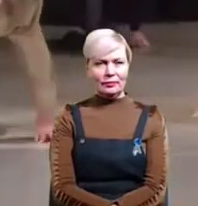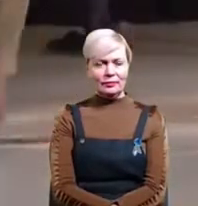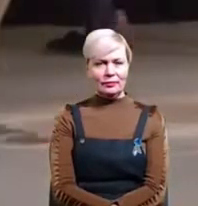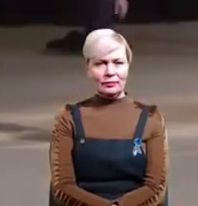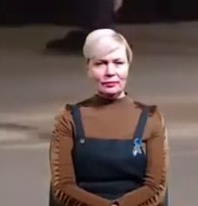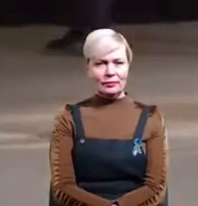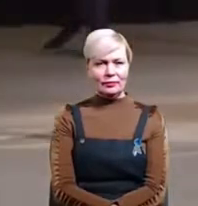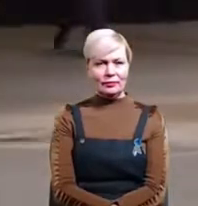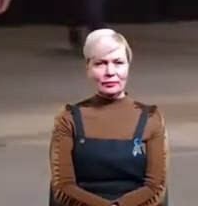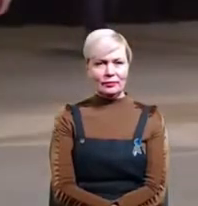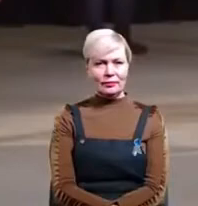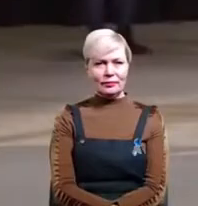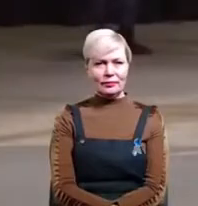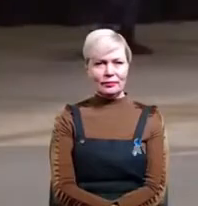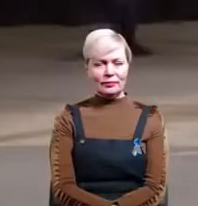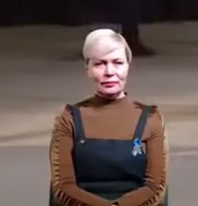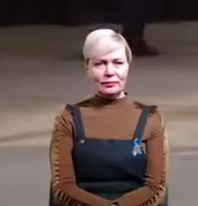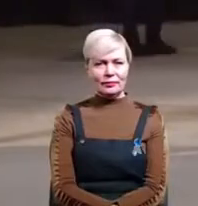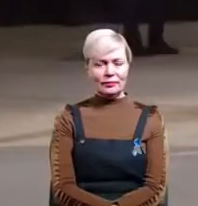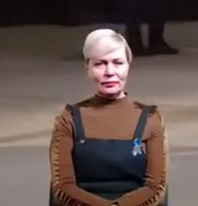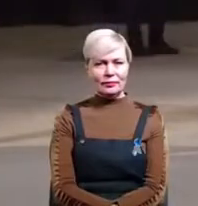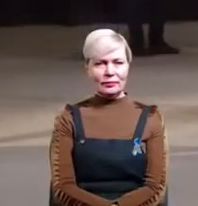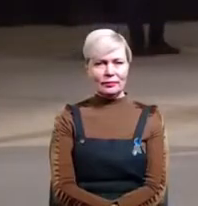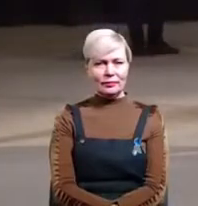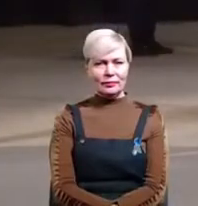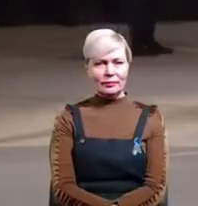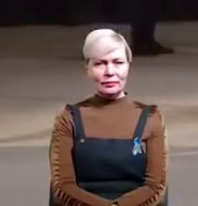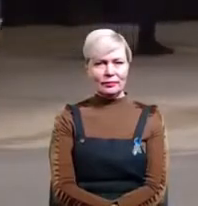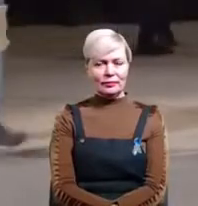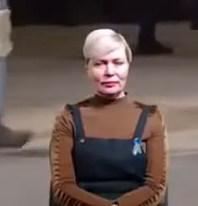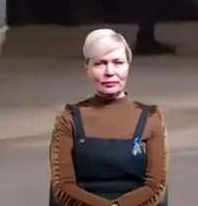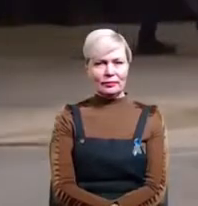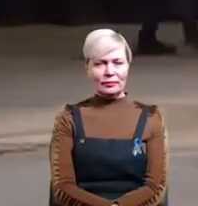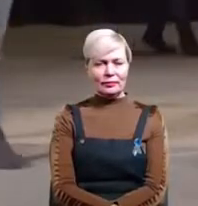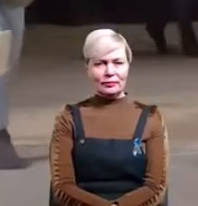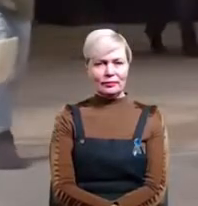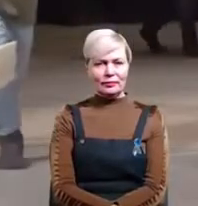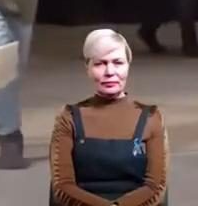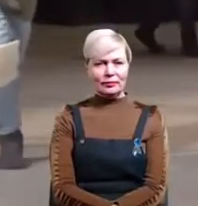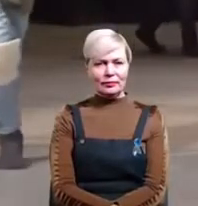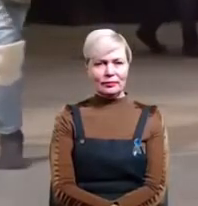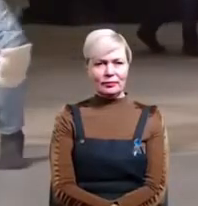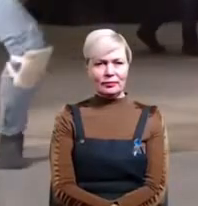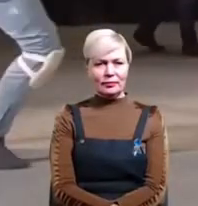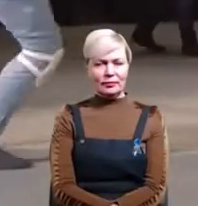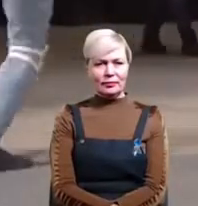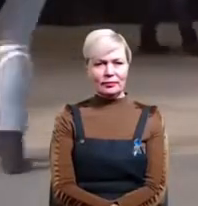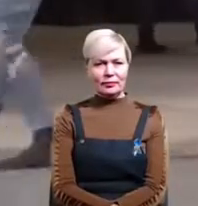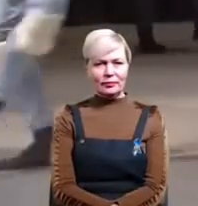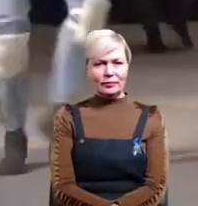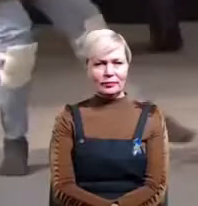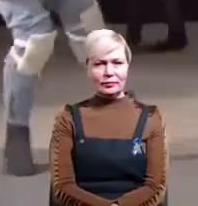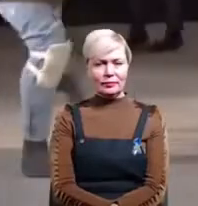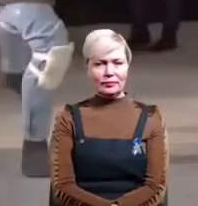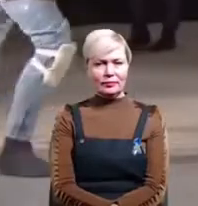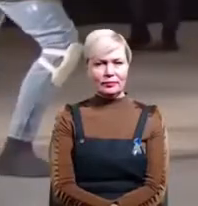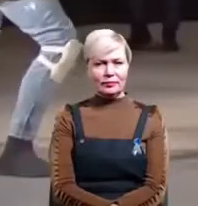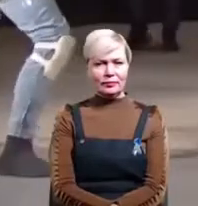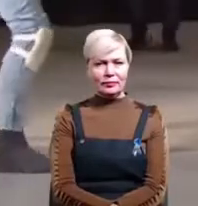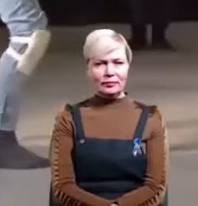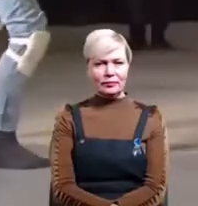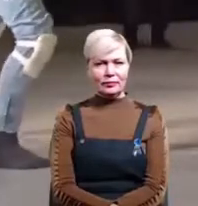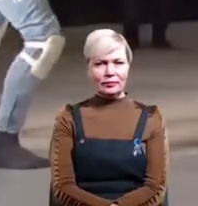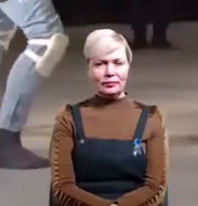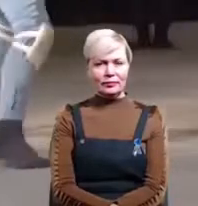поднимаемся. Раскручиваемся вверх. И дальше. Шаг на ногу. Поворот к себе.